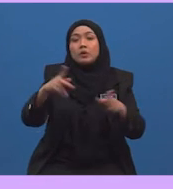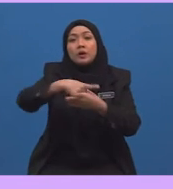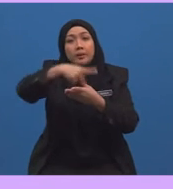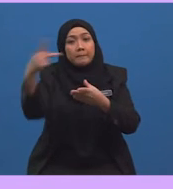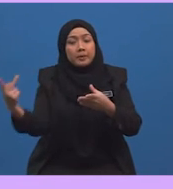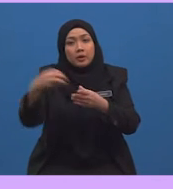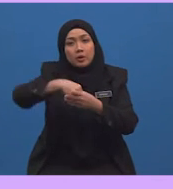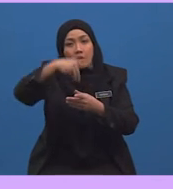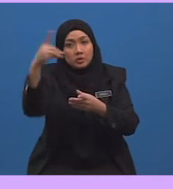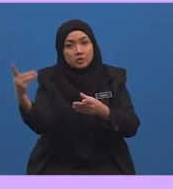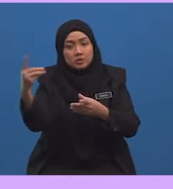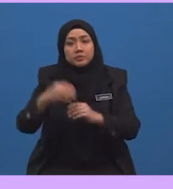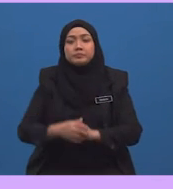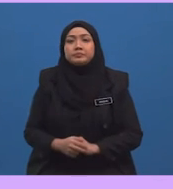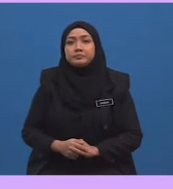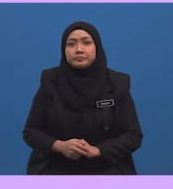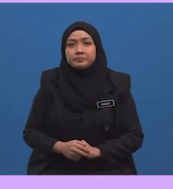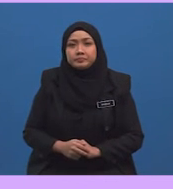Kita teruskan dengan kitar oksigen.